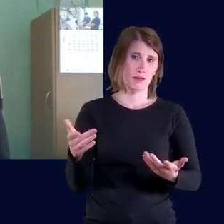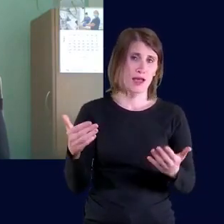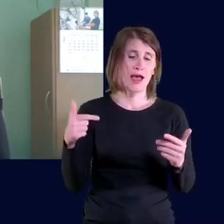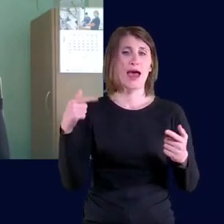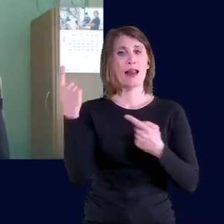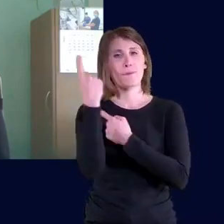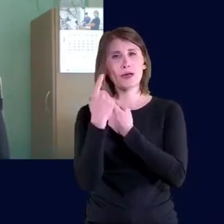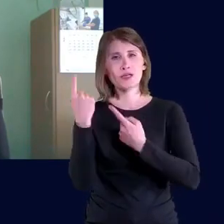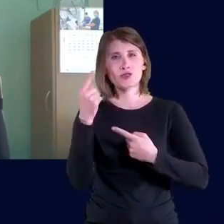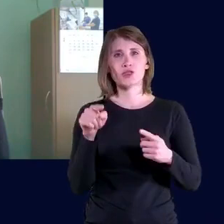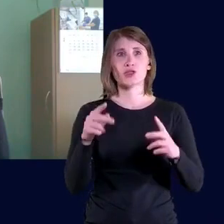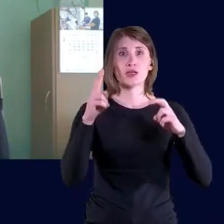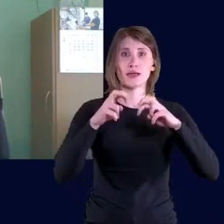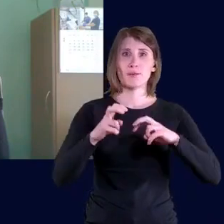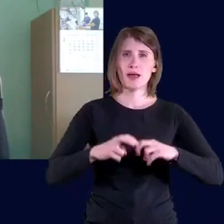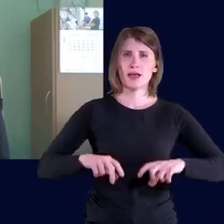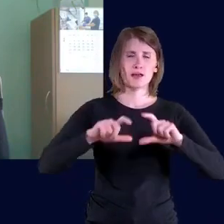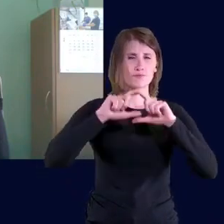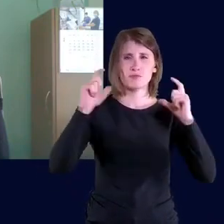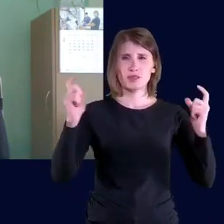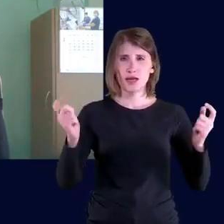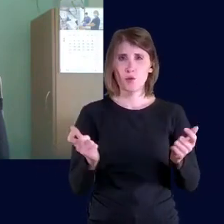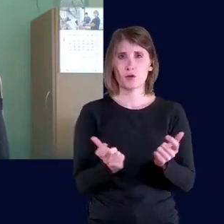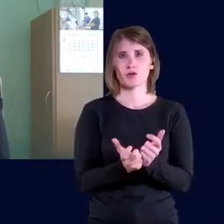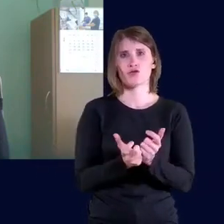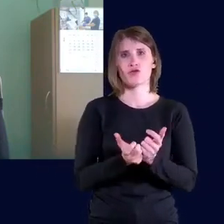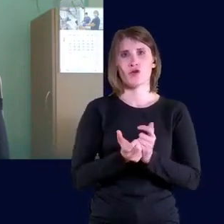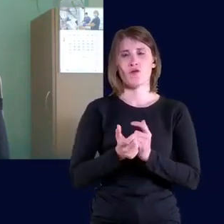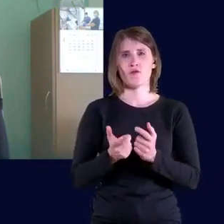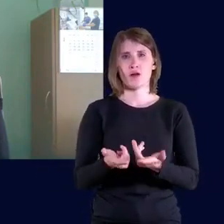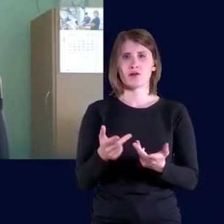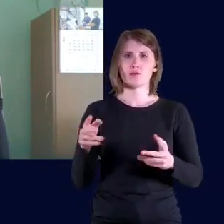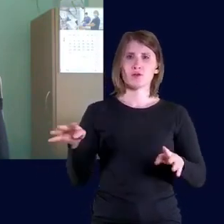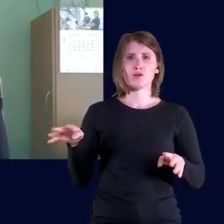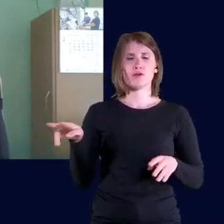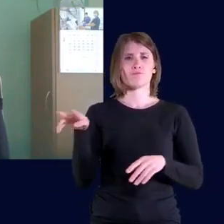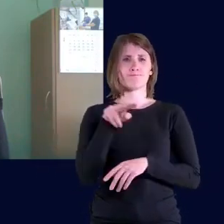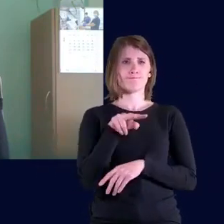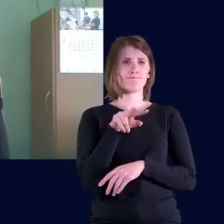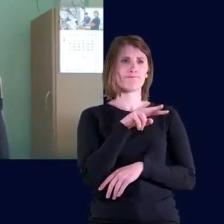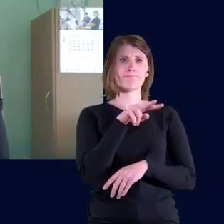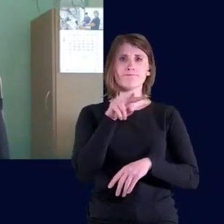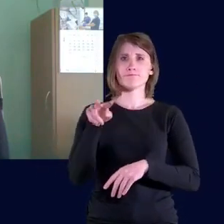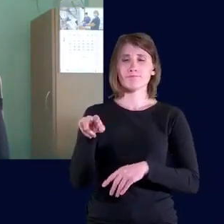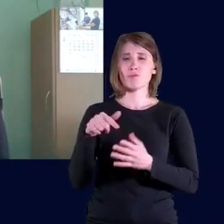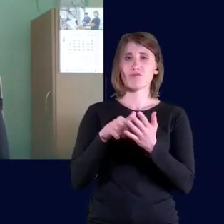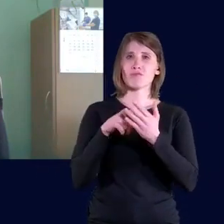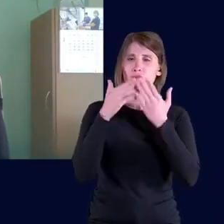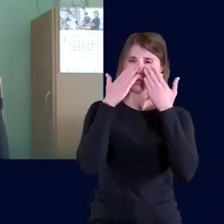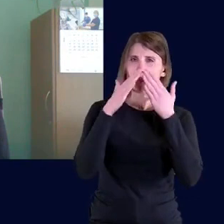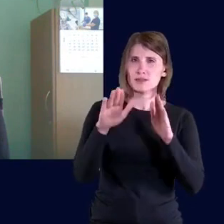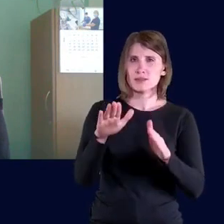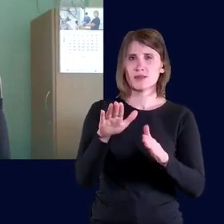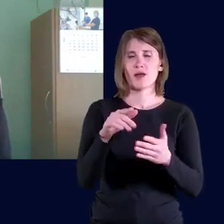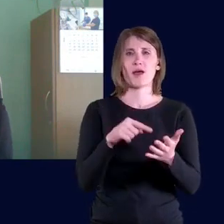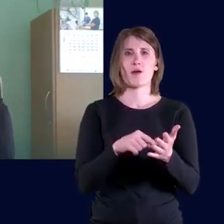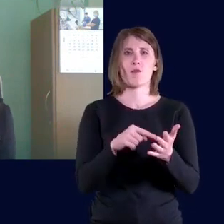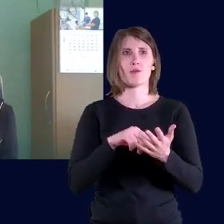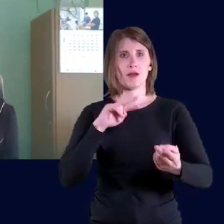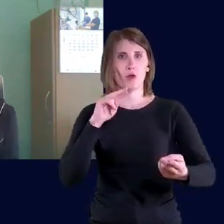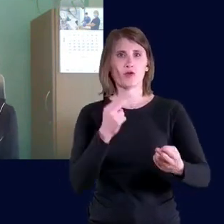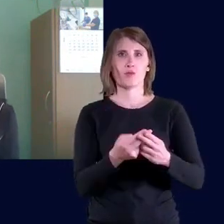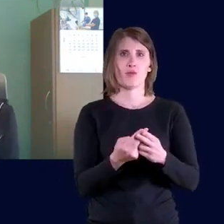tego typu badania kompleksowe rozpisane szerzej bardzo dużo by pokazały i przyniosły